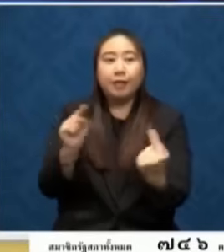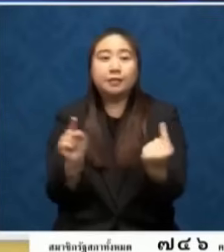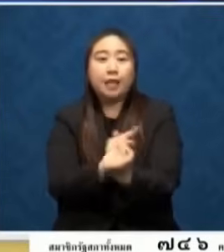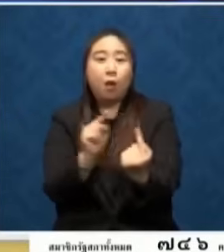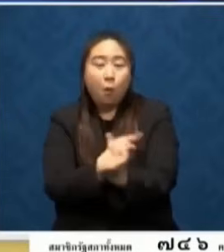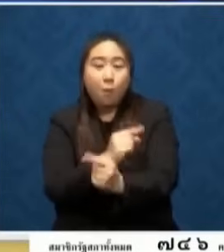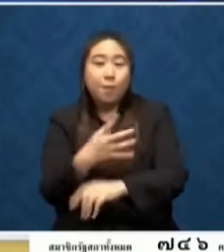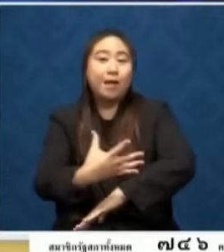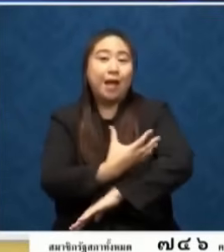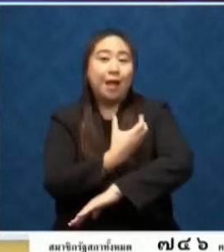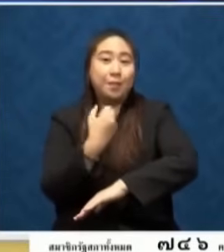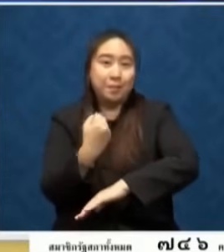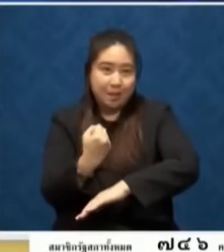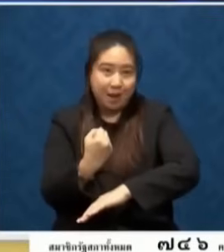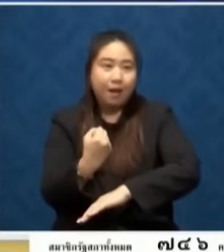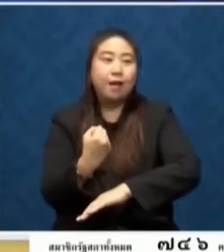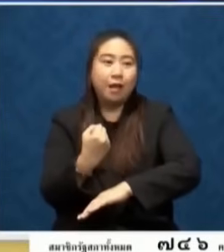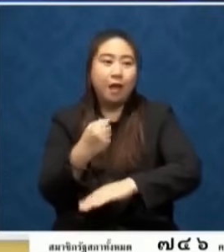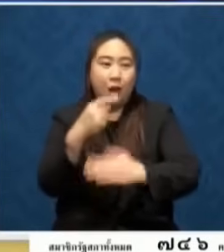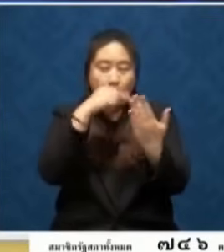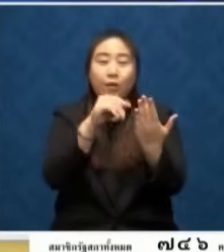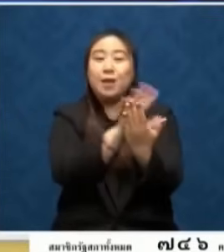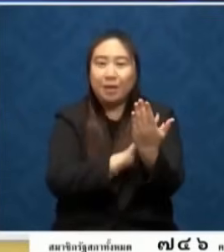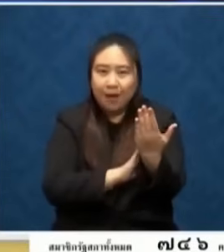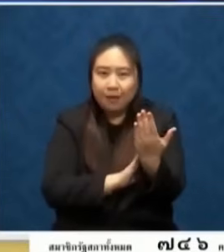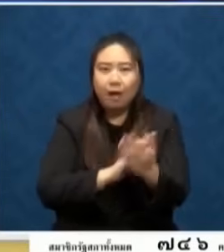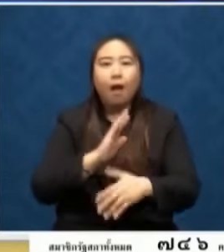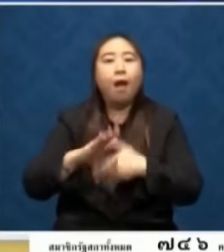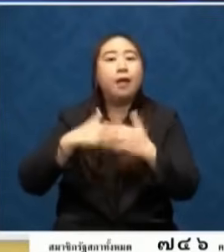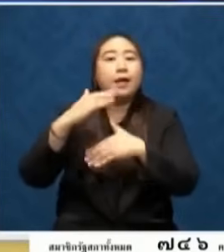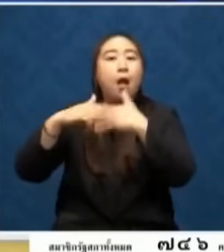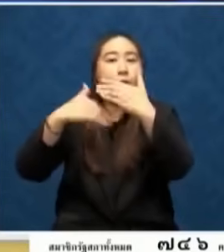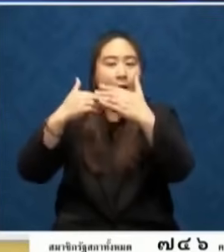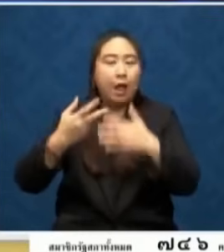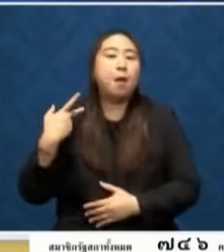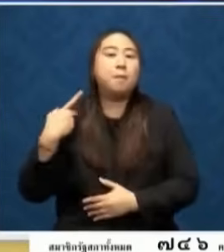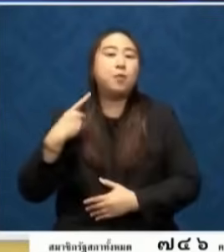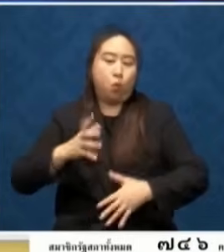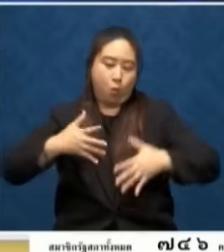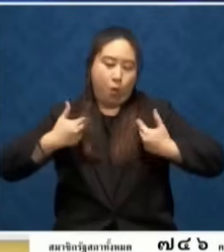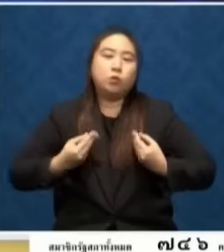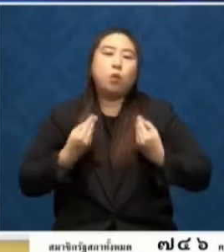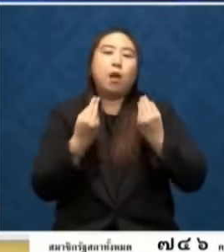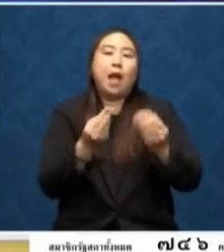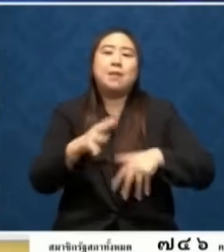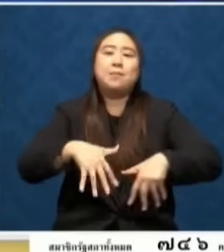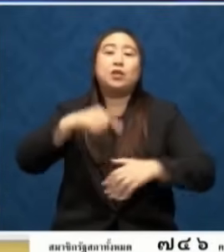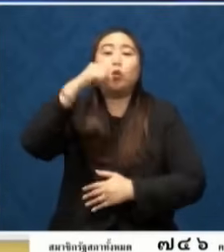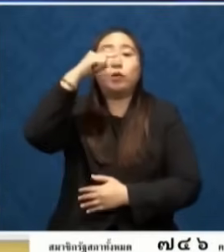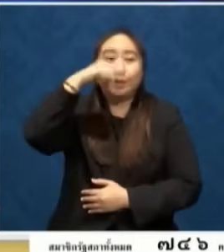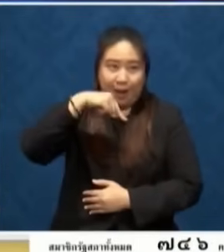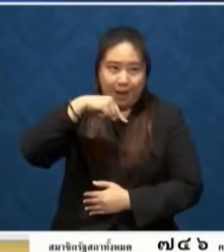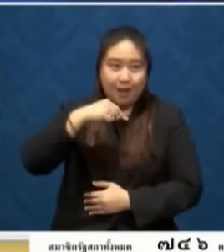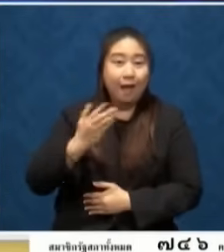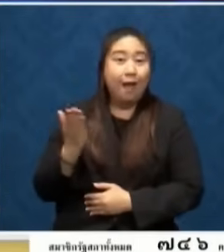และการเมืองการปกครองของประเทศให้ก้าวหน้าเพื่อประโยชน์สุขของประชาชนชาวไทยอันนี้เป็นอารมณ์ระบบเบื้องต้น